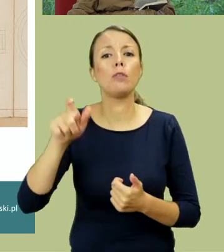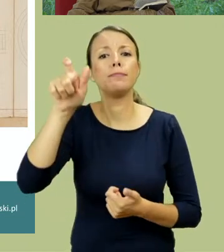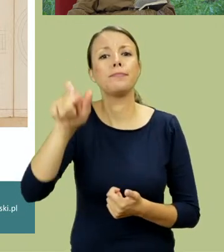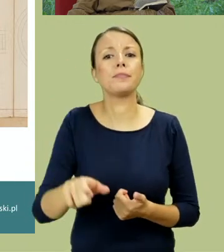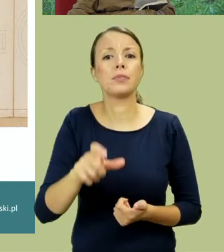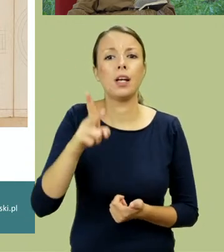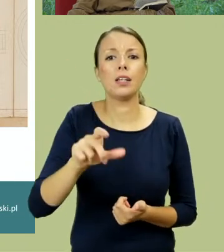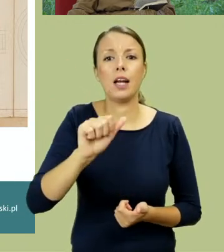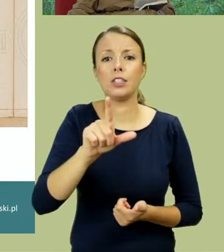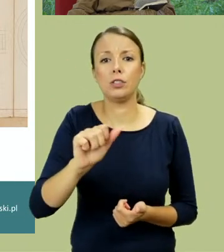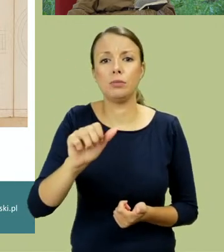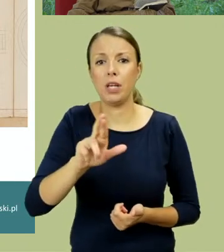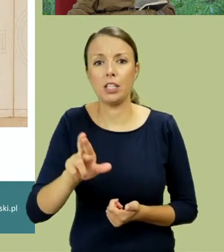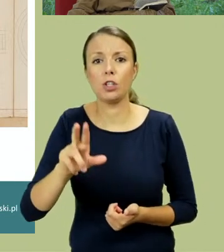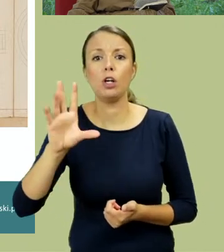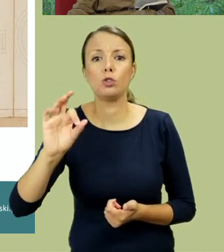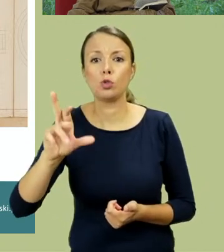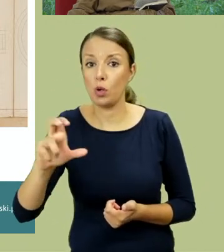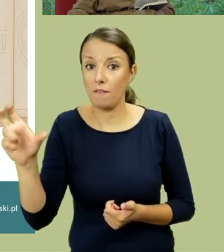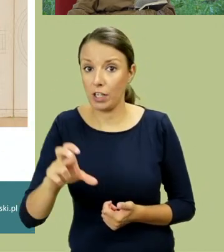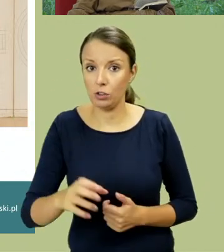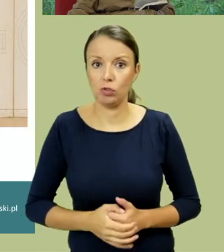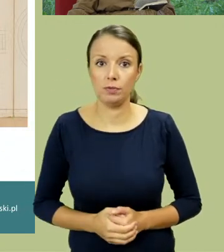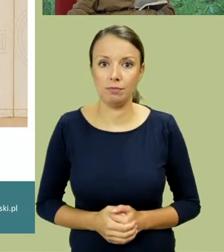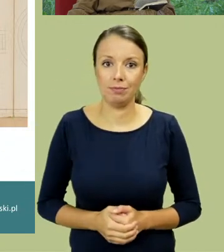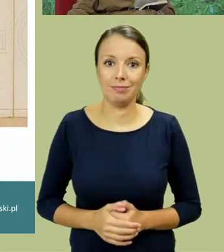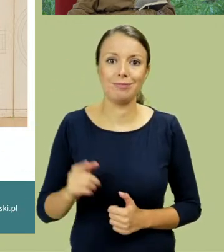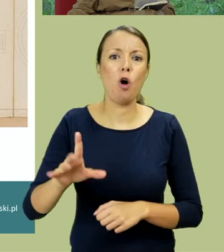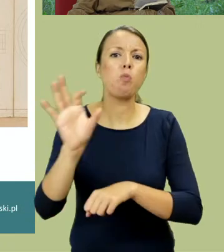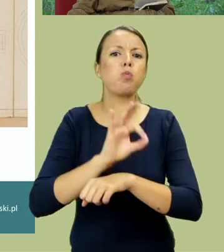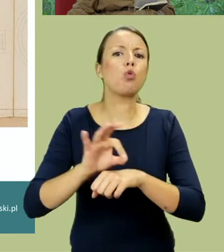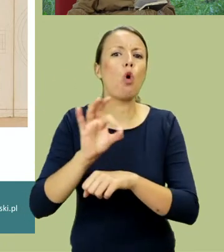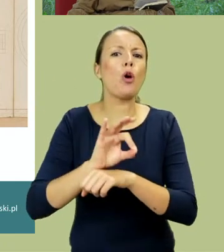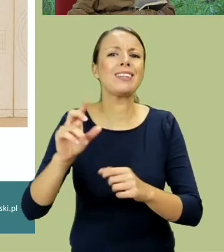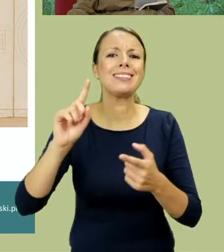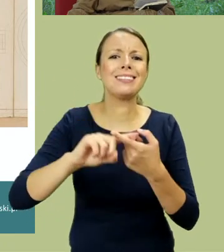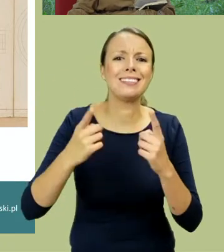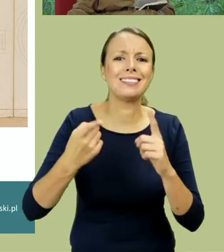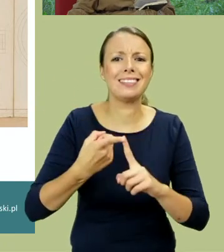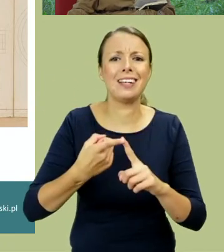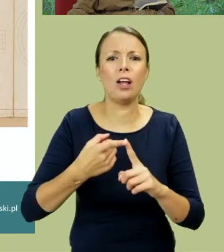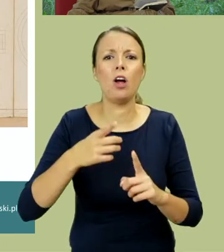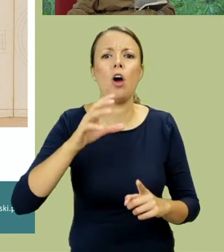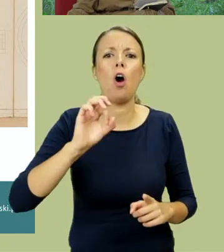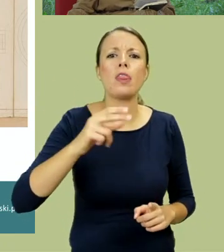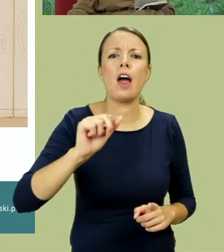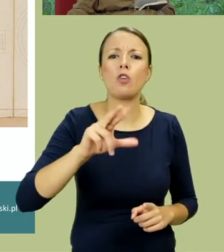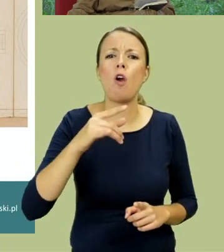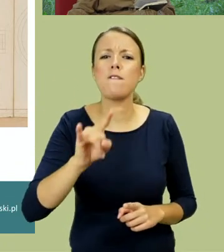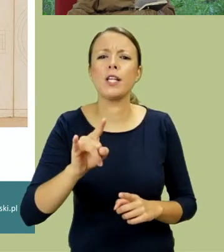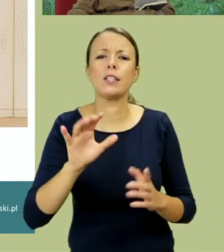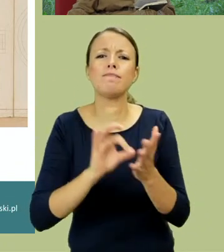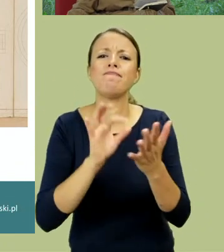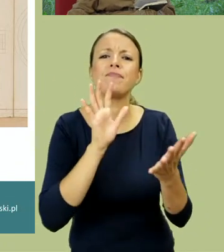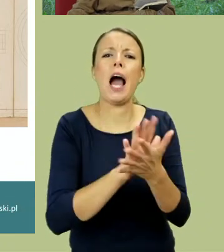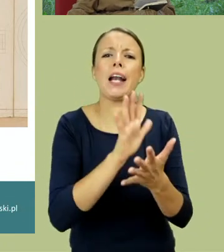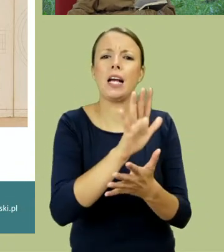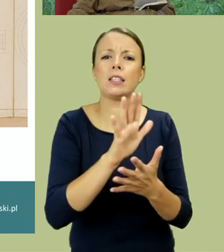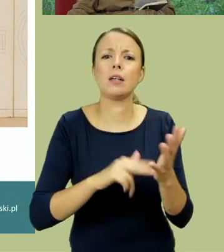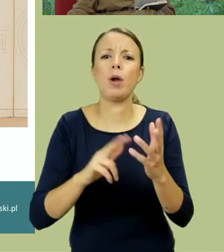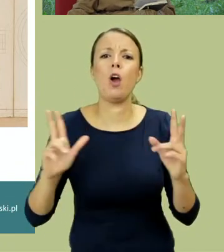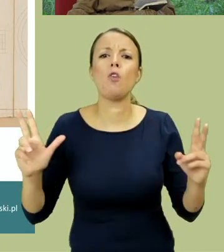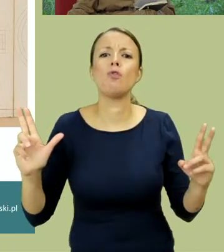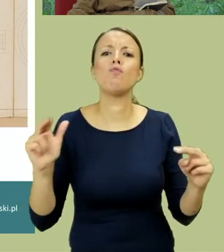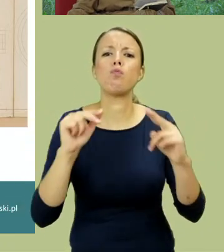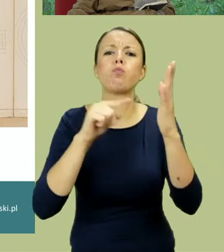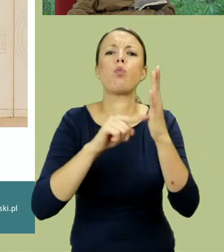wykonał Kazimierz Skurewicz, zaprojektował dom w stylu narodowym, nawiązującym do tradycji dworu